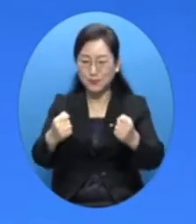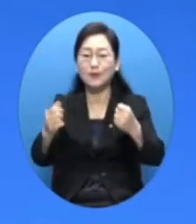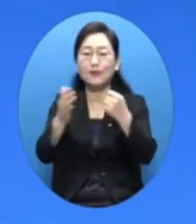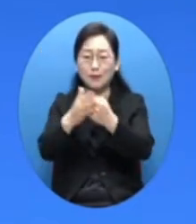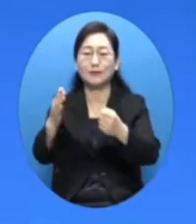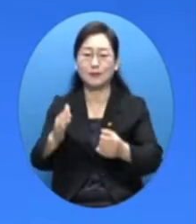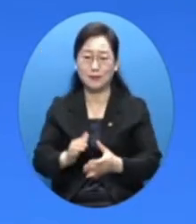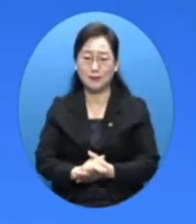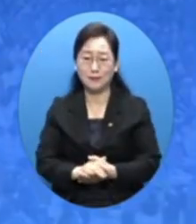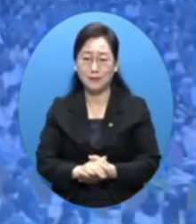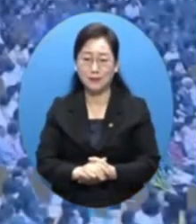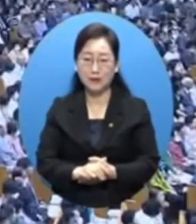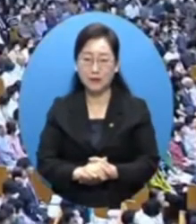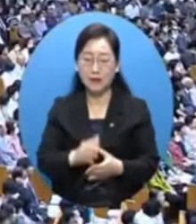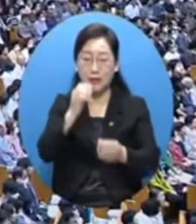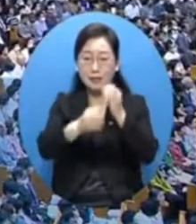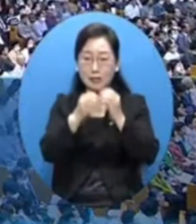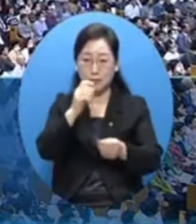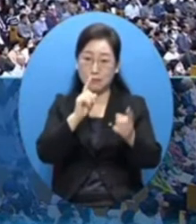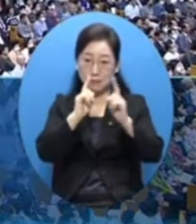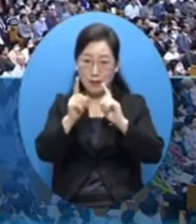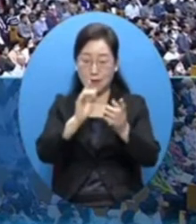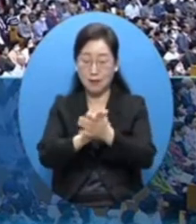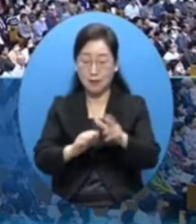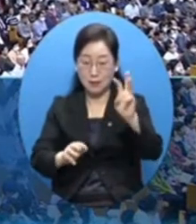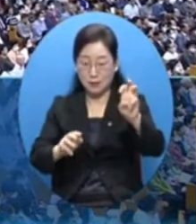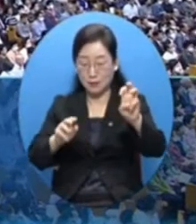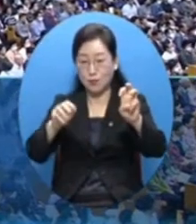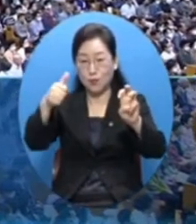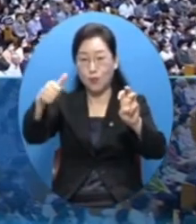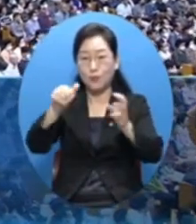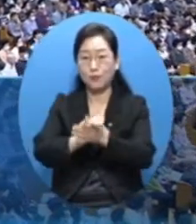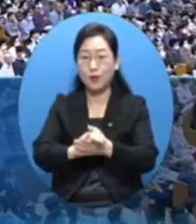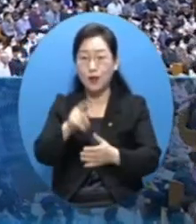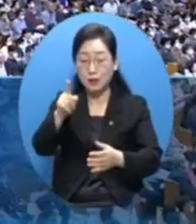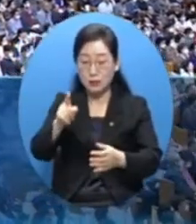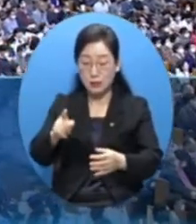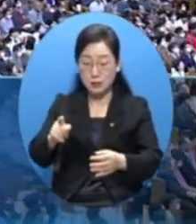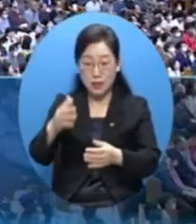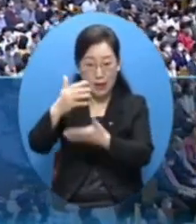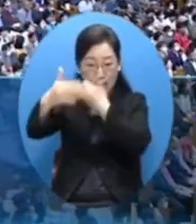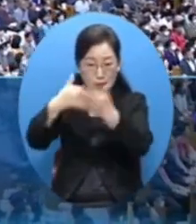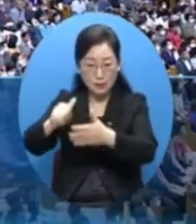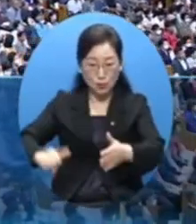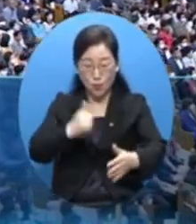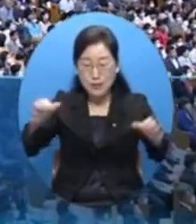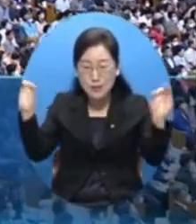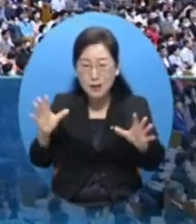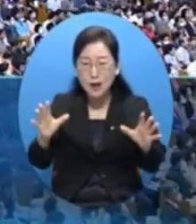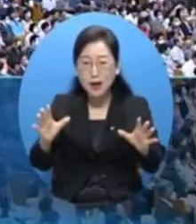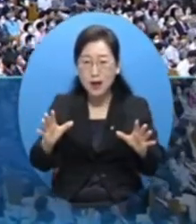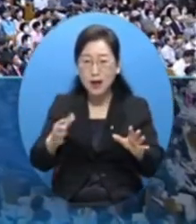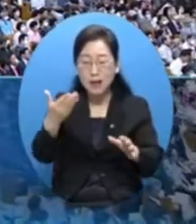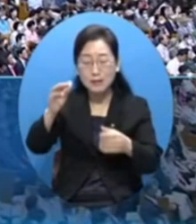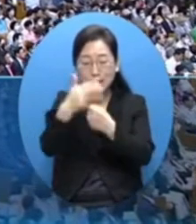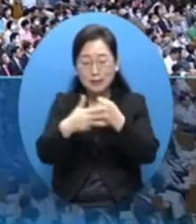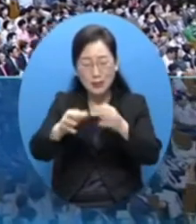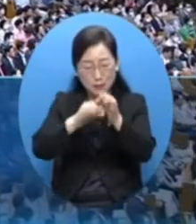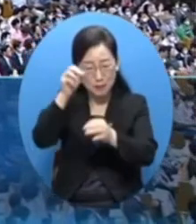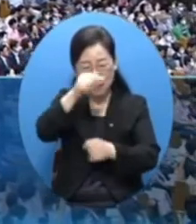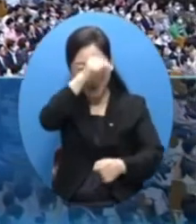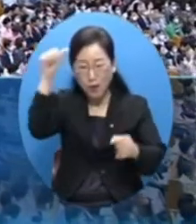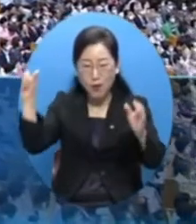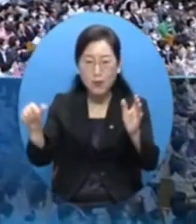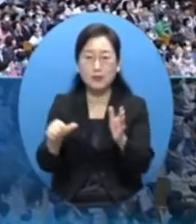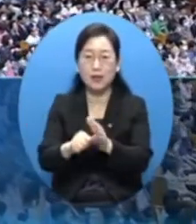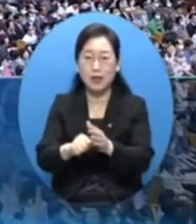것입니다. 시편은 이와 같이 말씀합니다. 3편 5절에 그의 노염은 잠깐이요 그의 은총은 평생이로다. 저녁에는